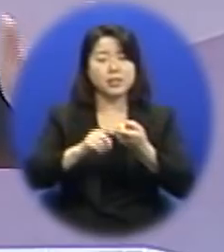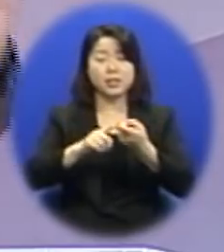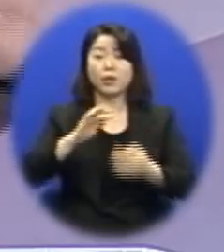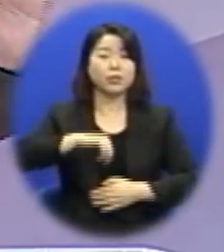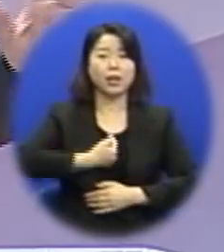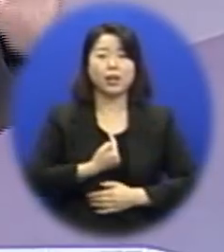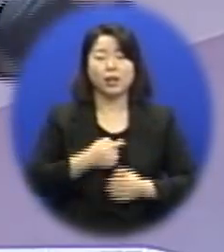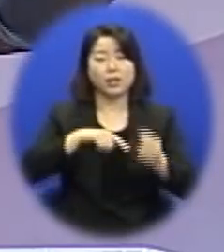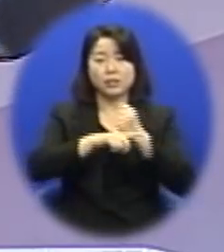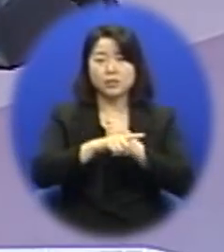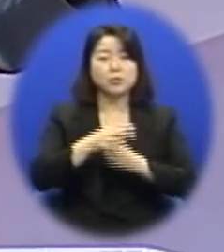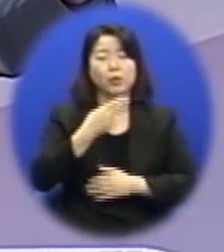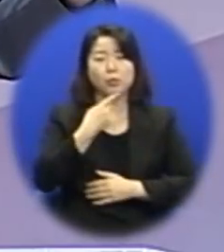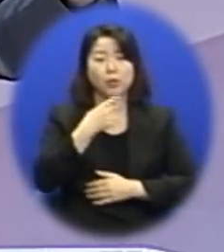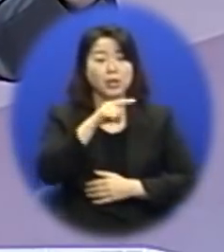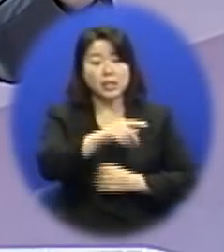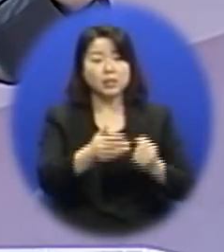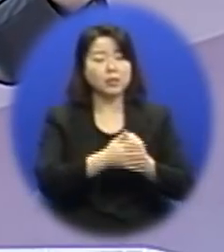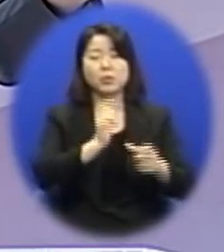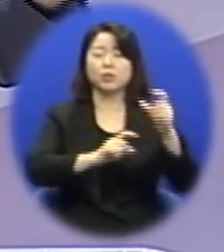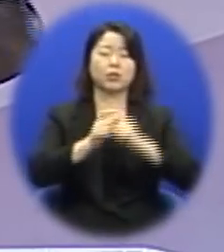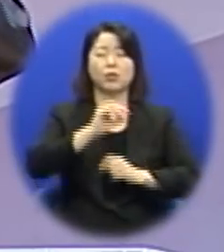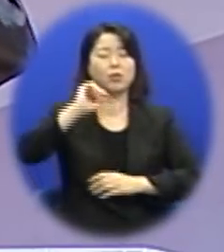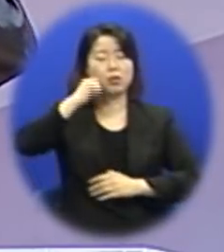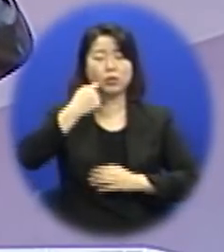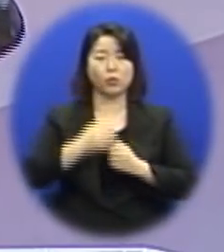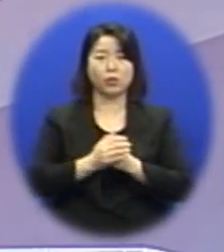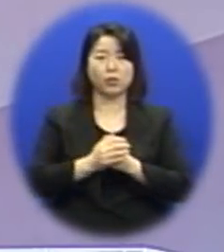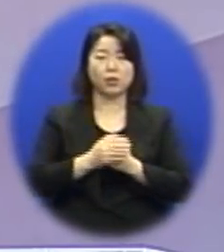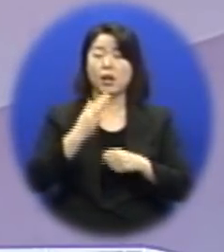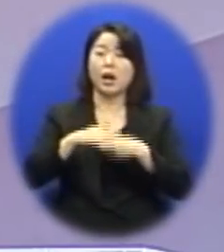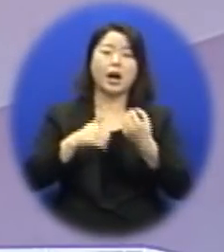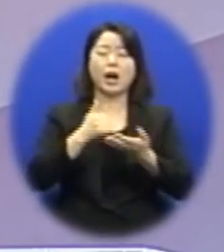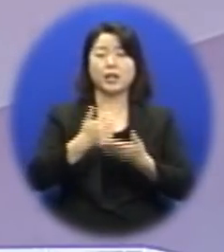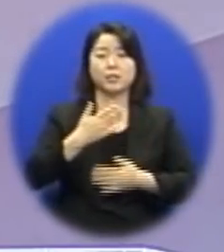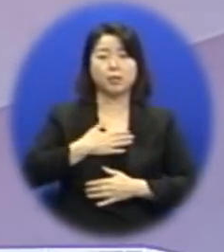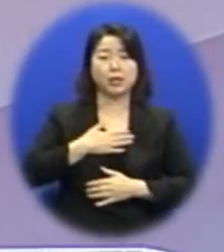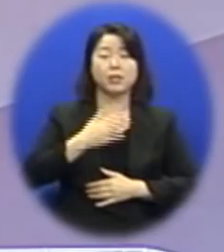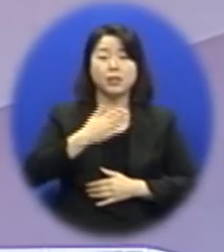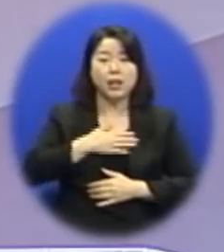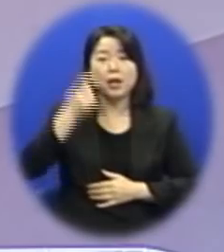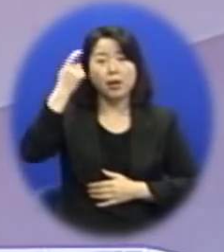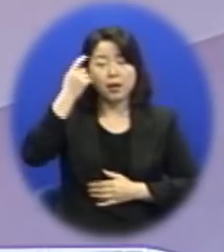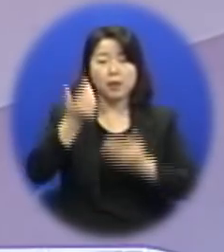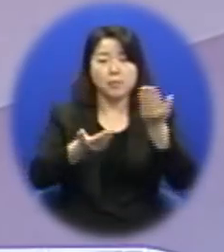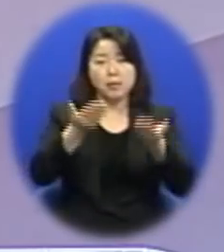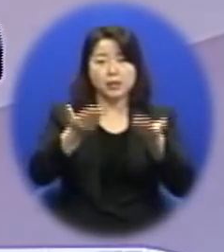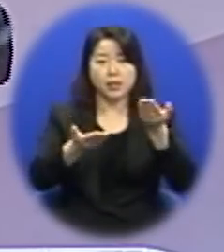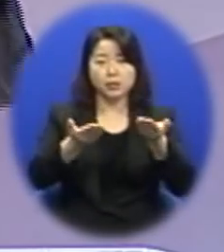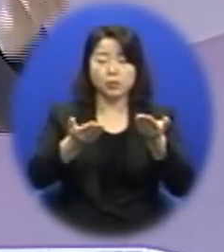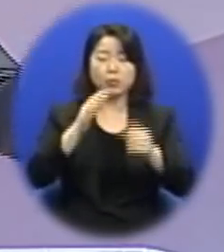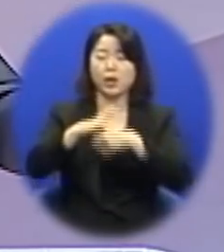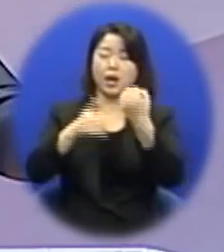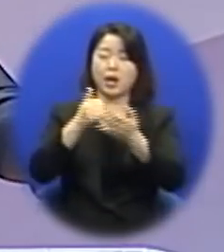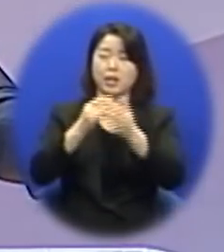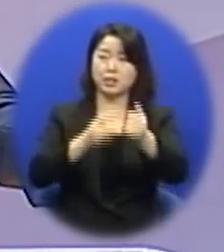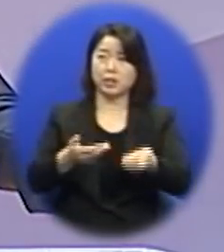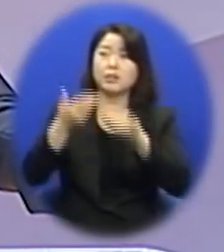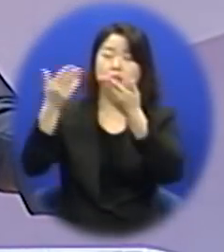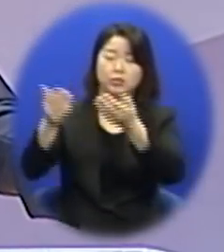없고 이것 때문에 오히려 더 어렵다 하나님 나는 판단도 주님께 드립니다 그리고 그는 하나님께